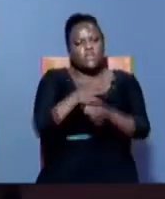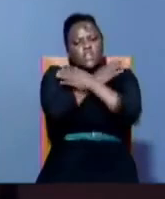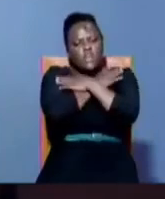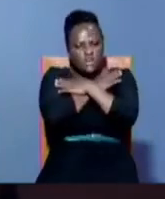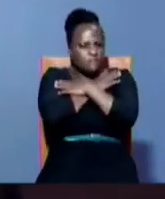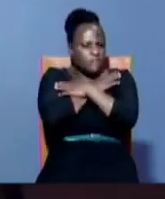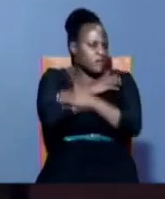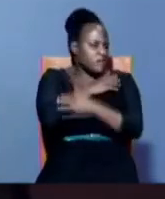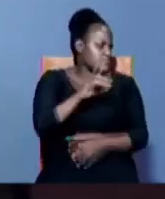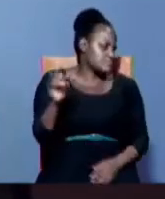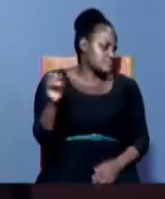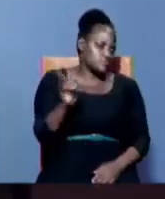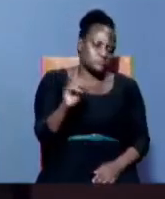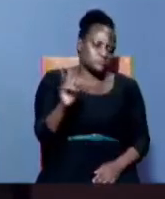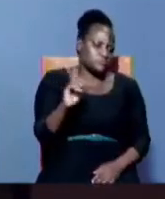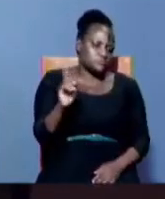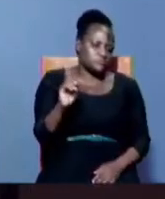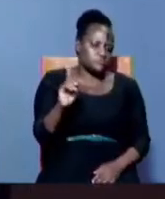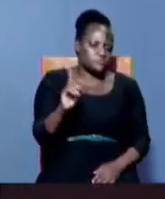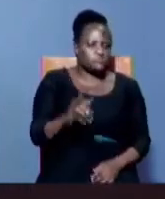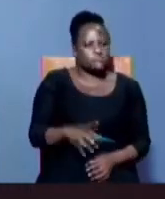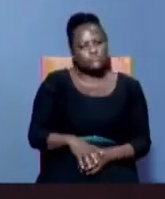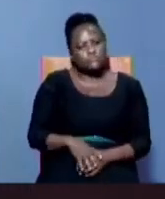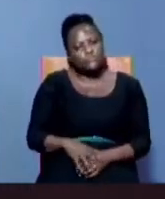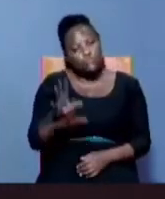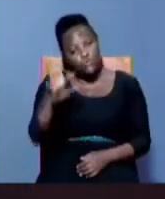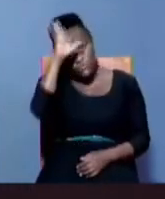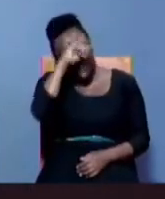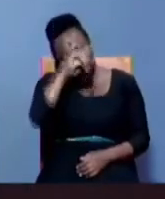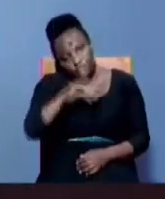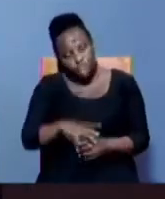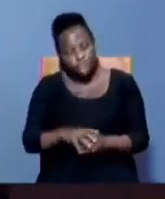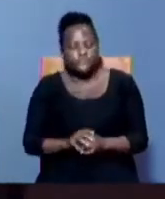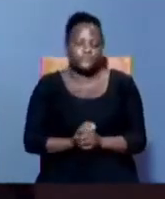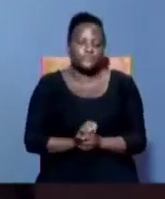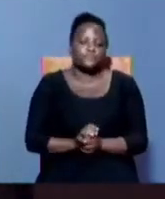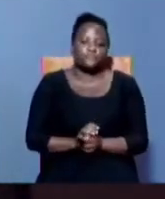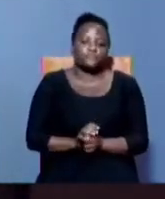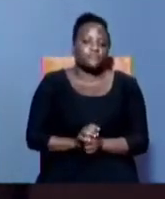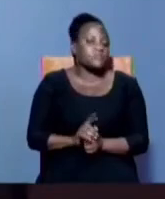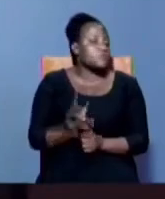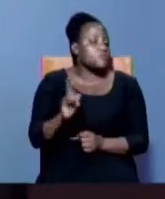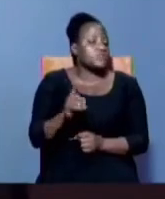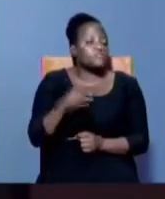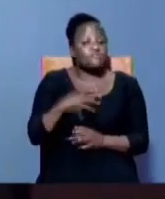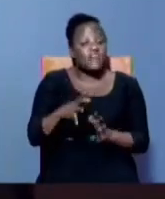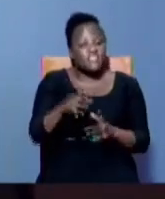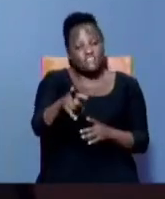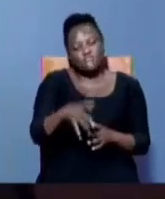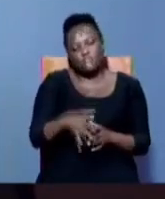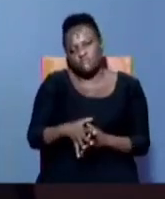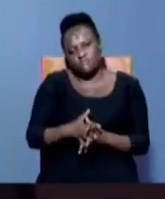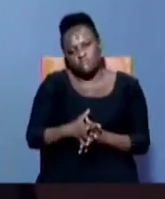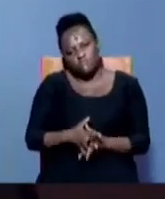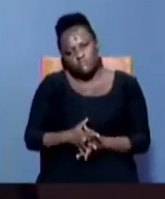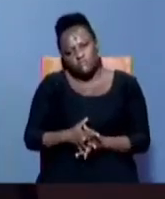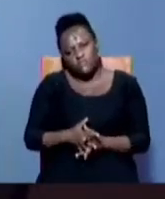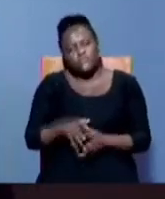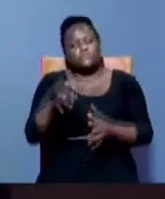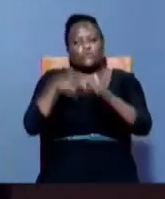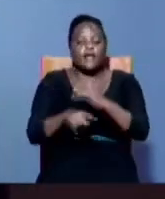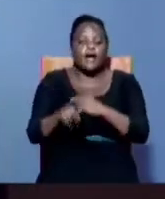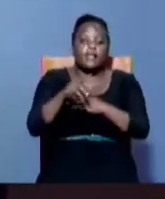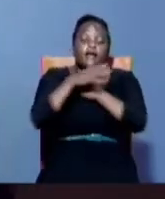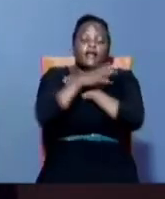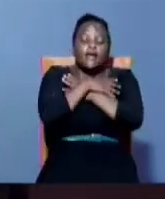Subutu. Subutu huo kichaa. Utakutana mkule mirembe. Huwezi ukafanya ujinga kama huo. Eti tuko ndani ya